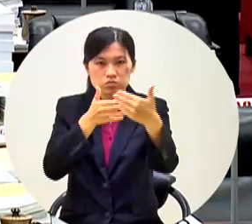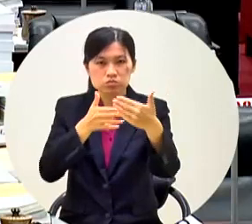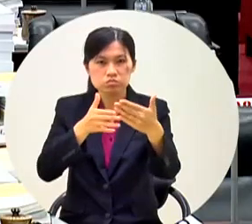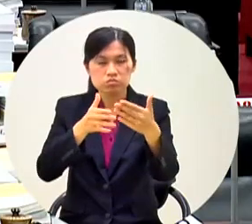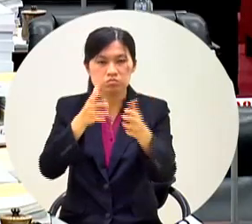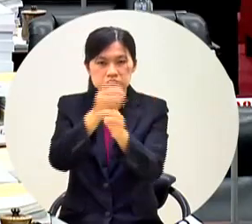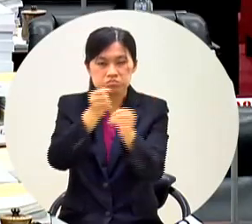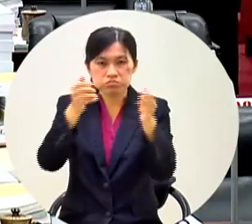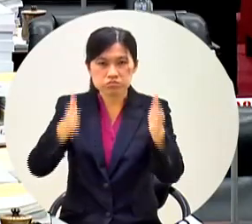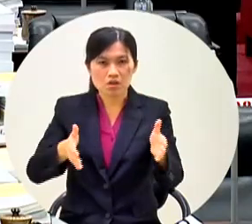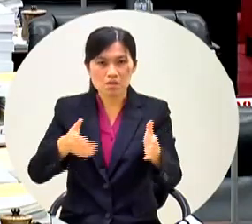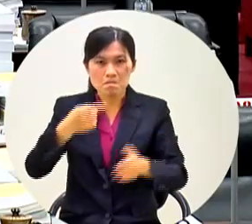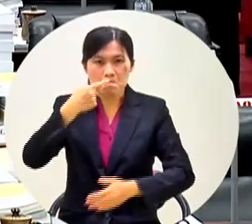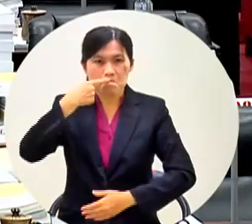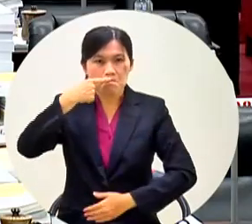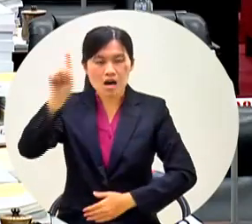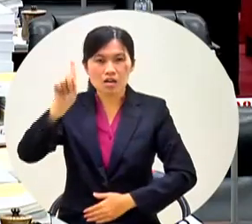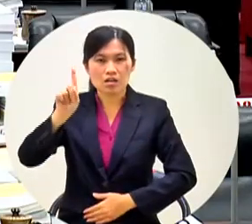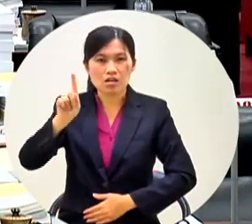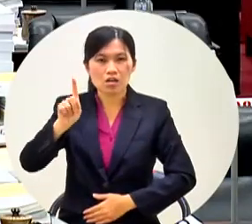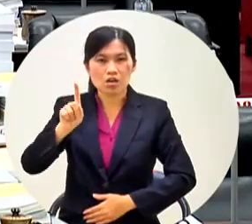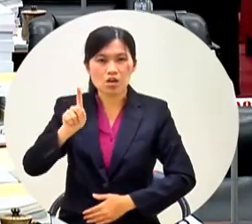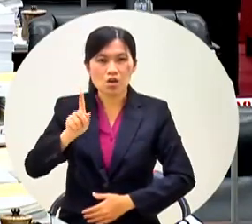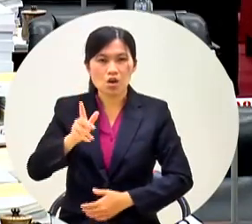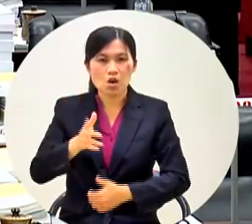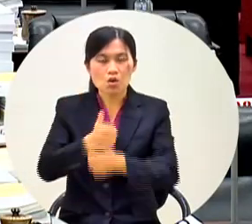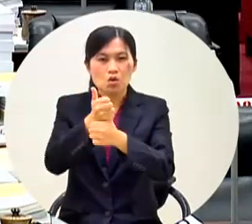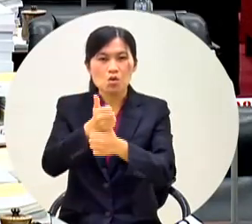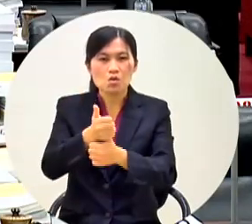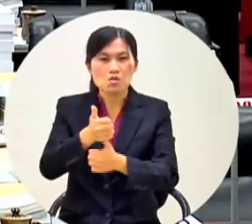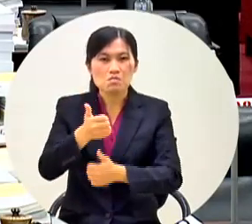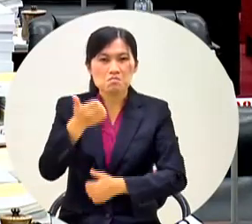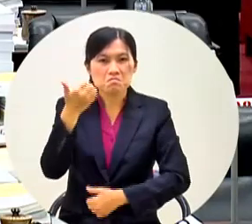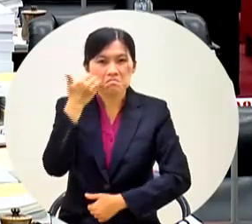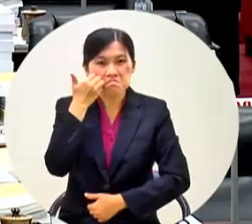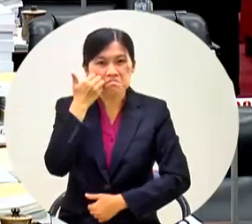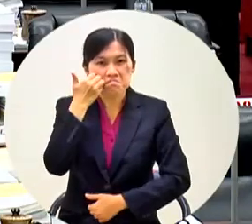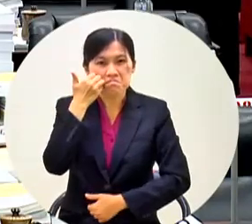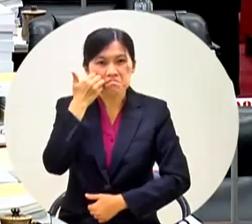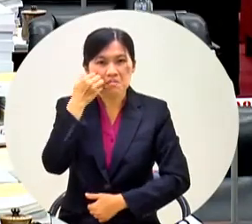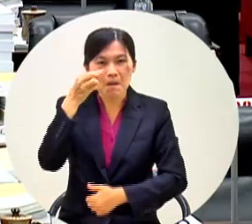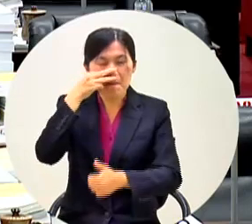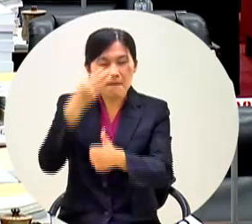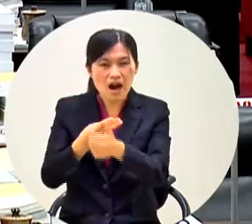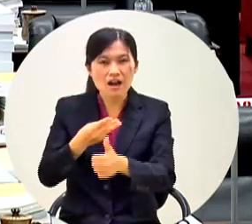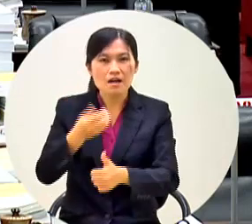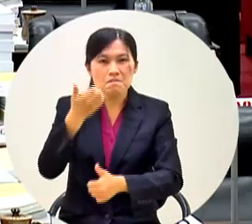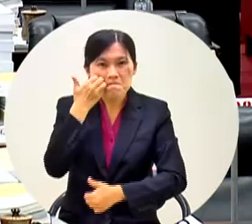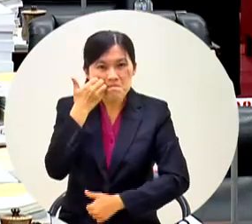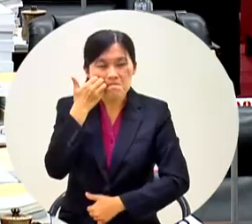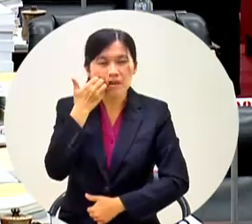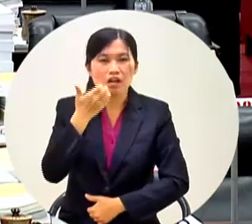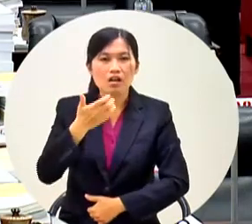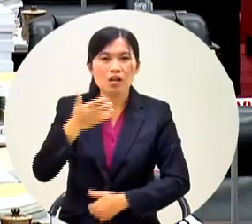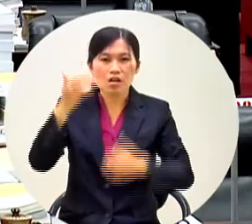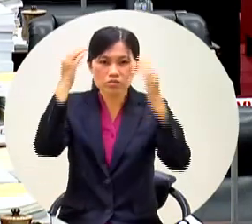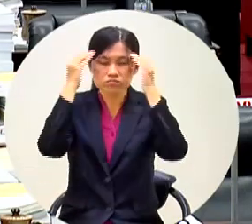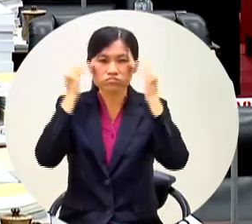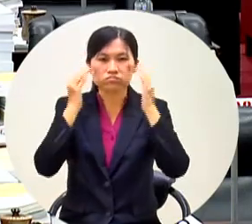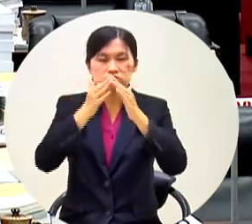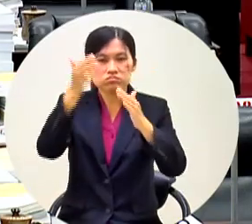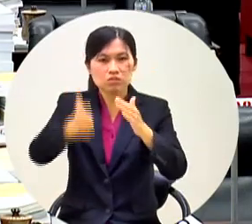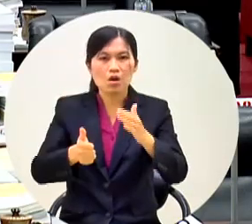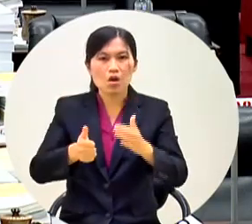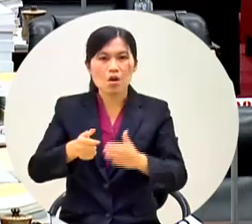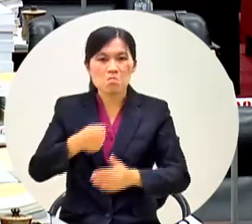谋就是韩国瑜，不愿意对高雄市民负责任，而且还指派国民党籍市议